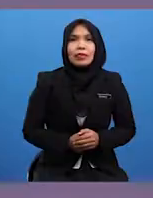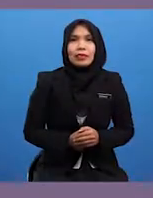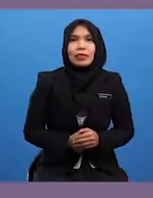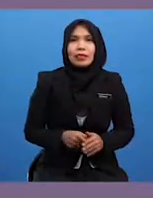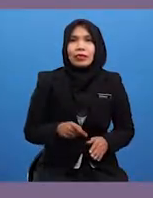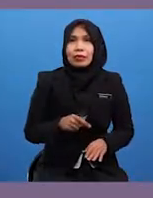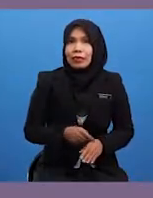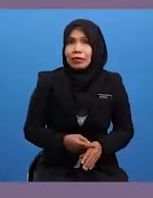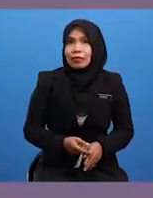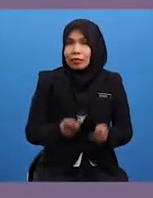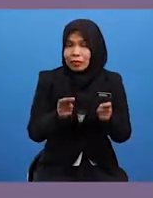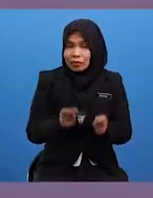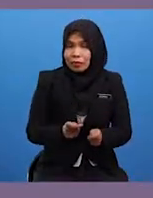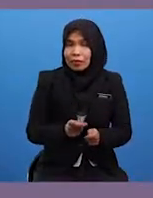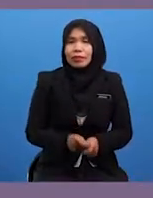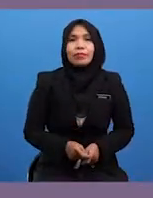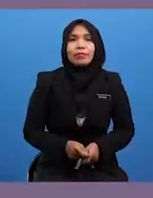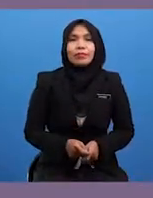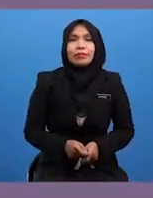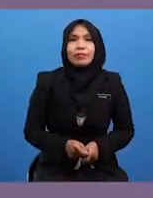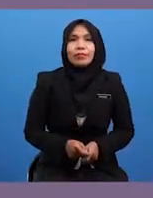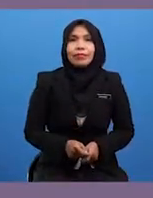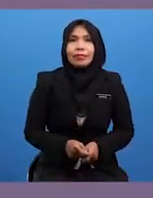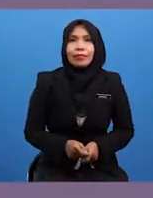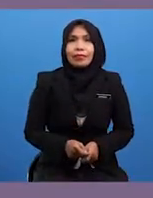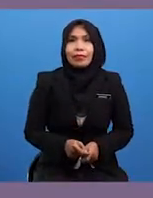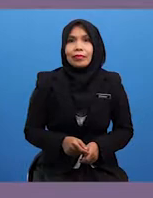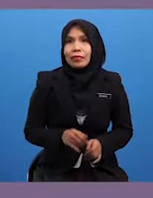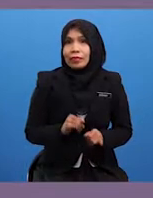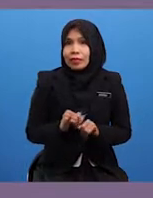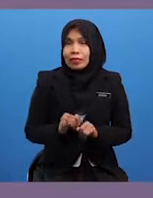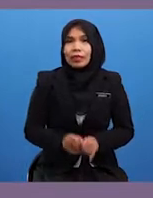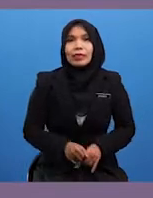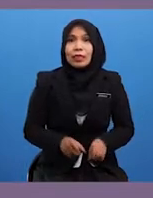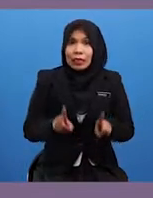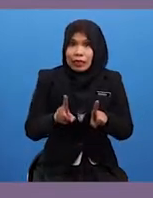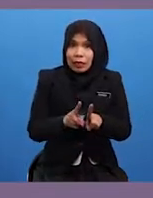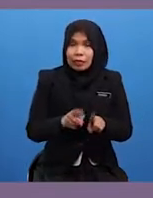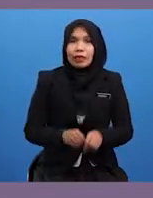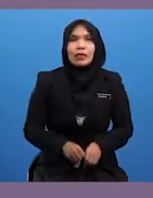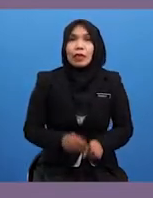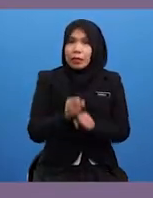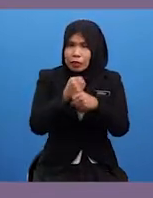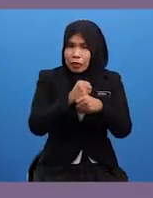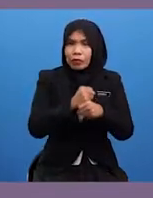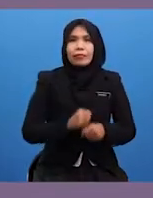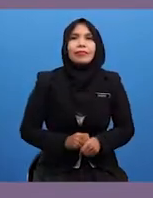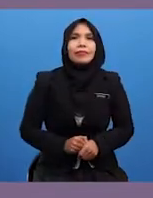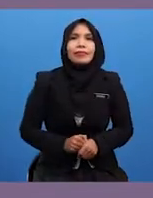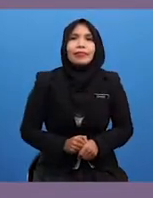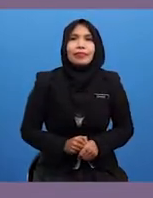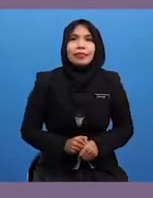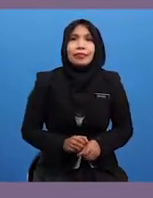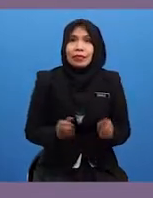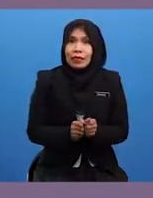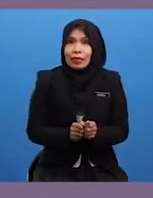berbentuk begini, begini, begini ataupun begini.